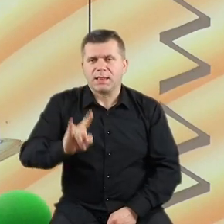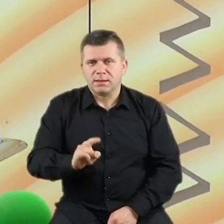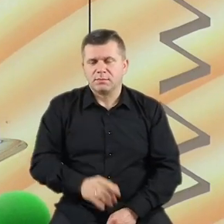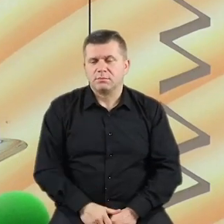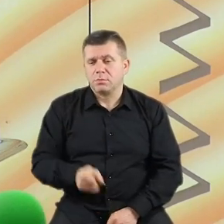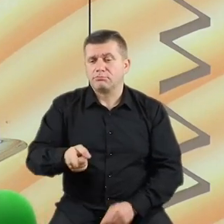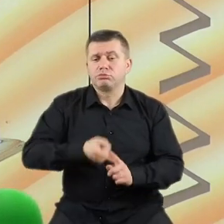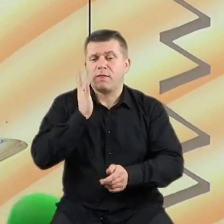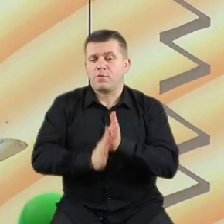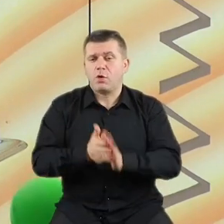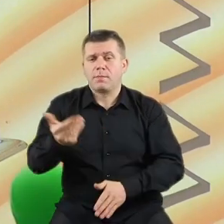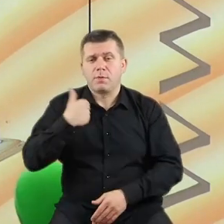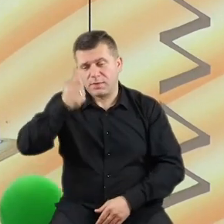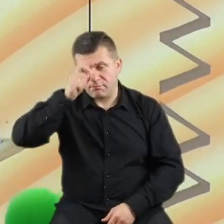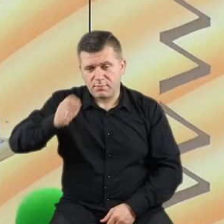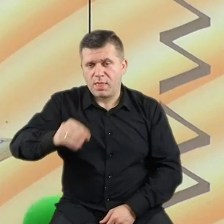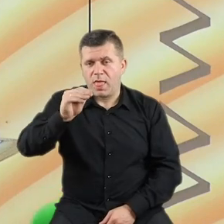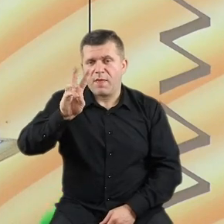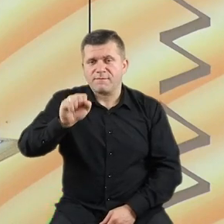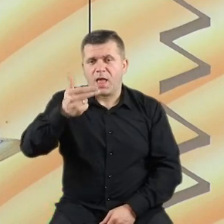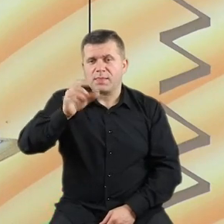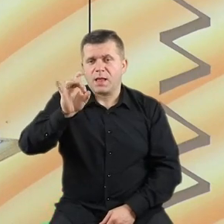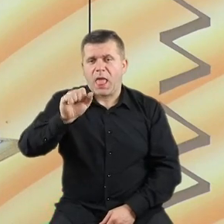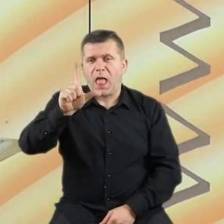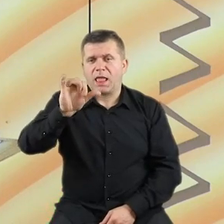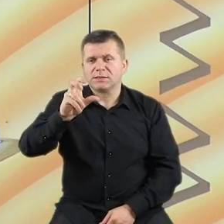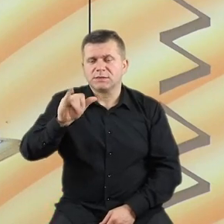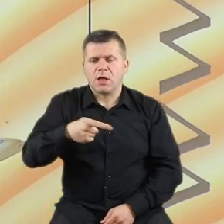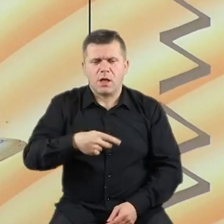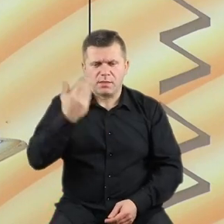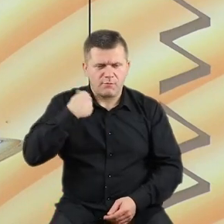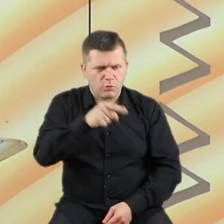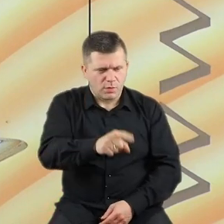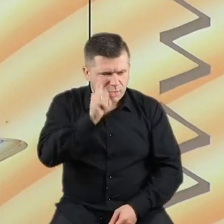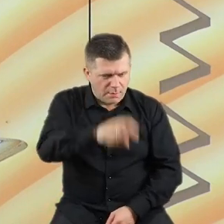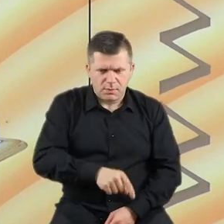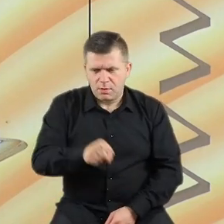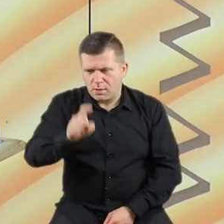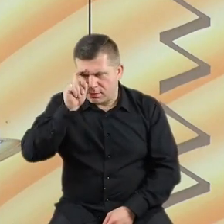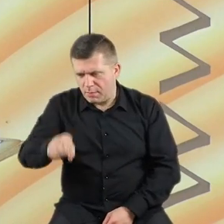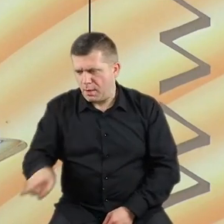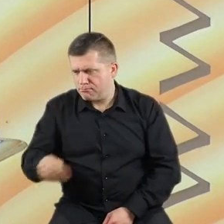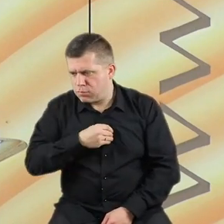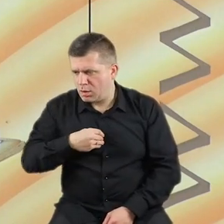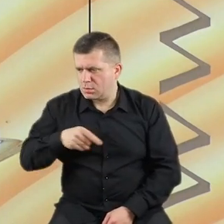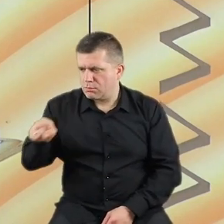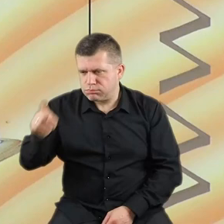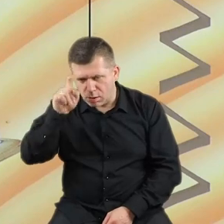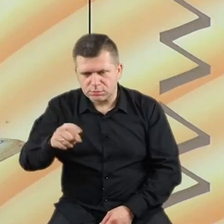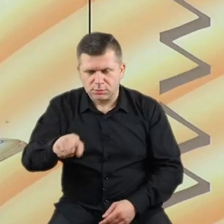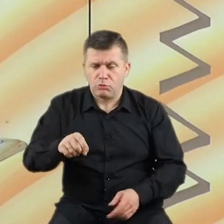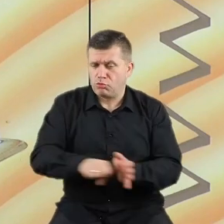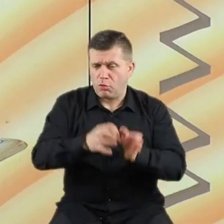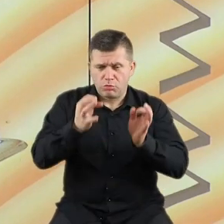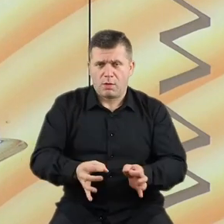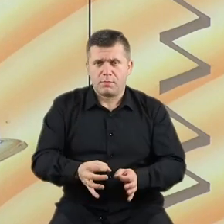bo przed wojną to był ewangelicki. Tu był grób niemiecki, tu był grób niemiecki, tu był grób niemiecki, a tu grób polski. I do tej pory tak jest,